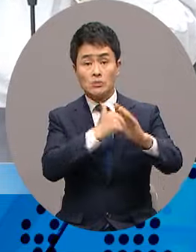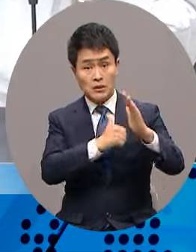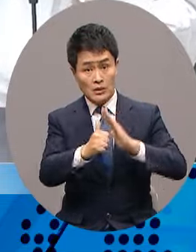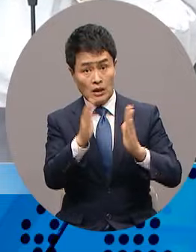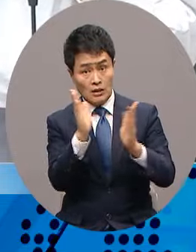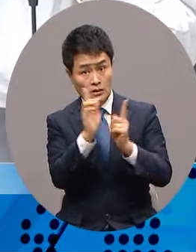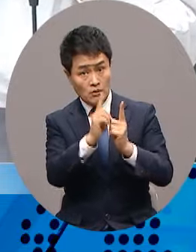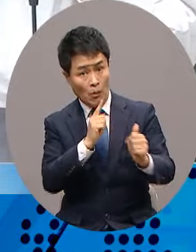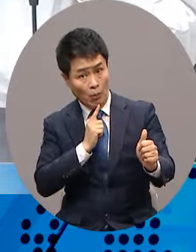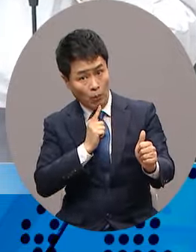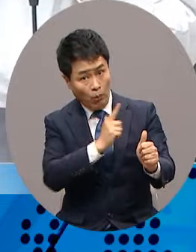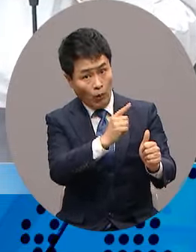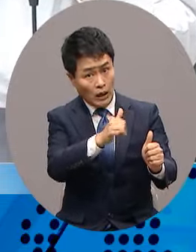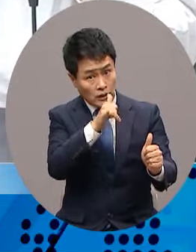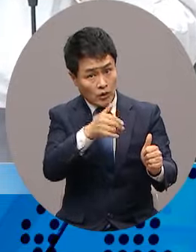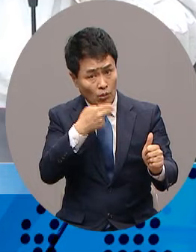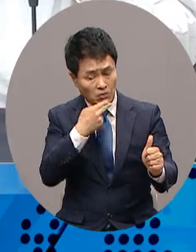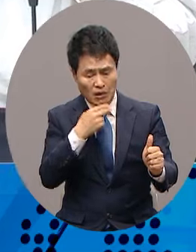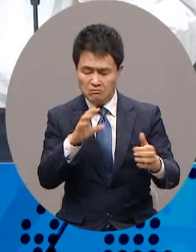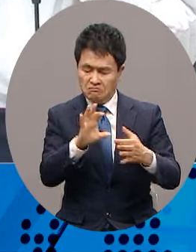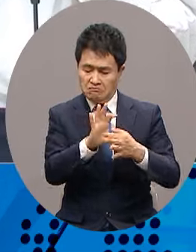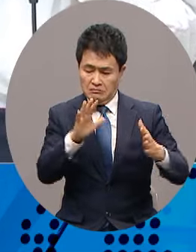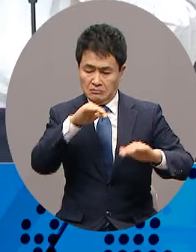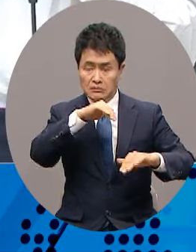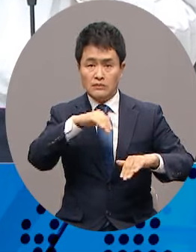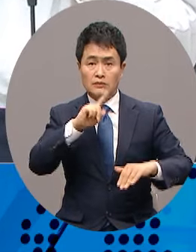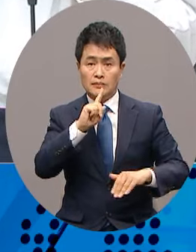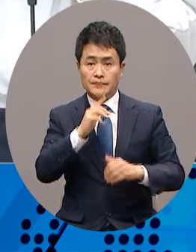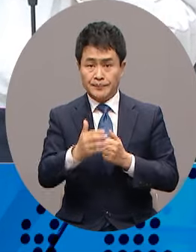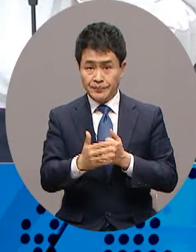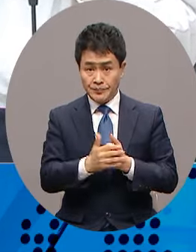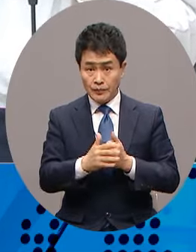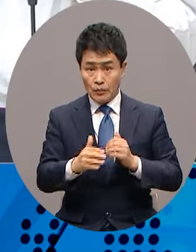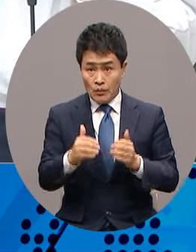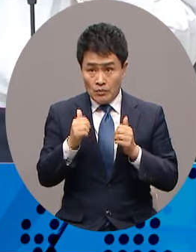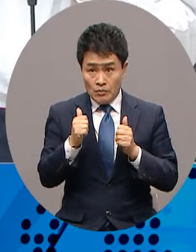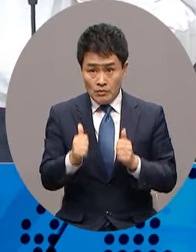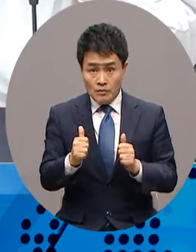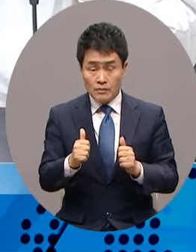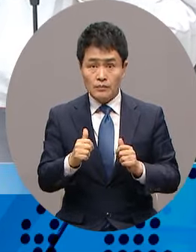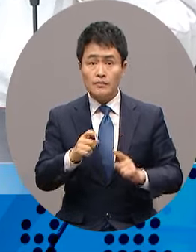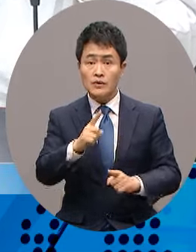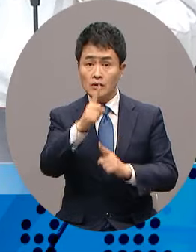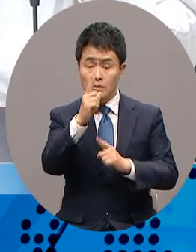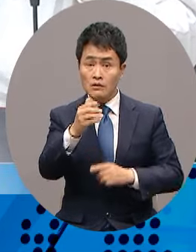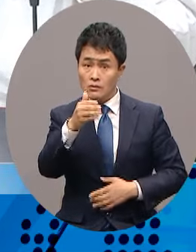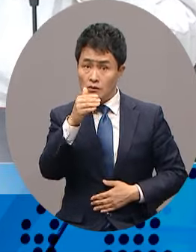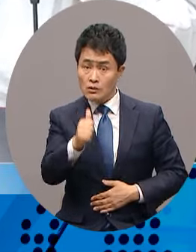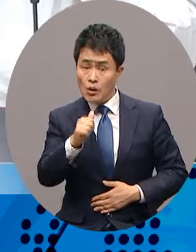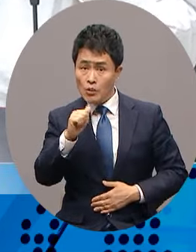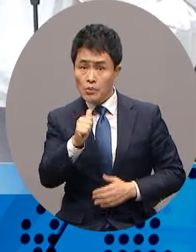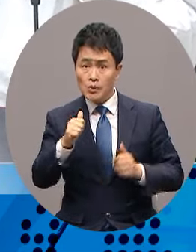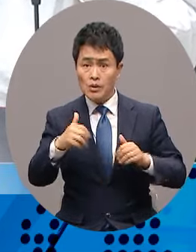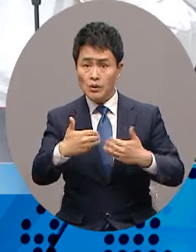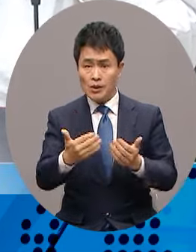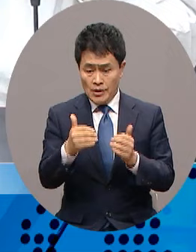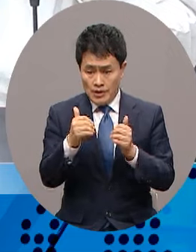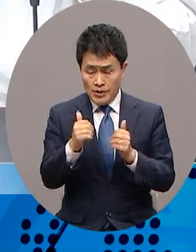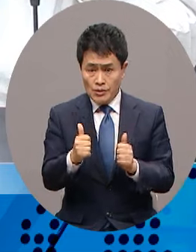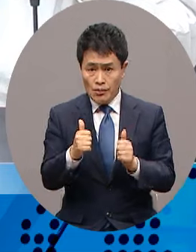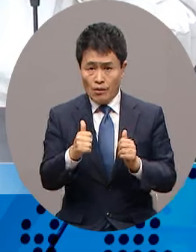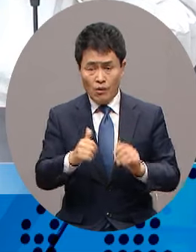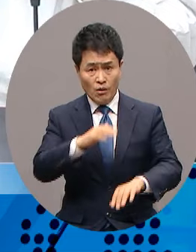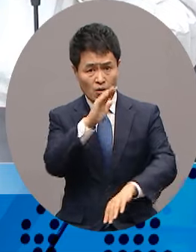여부는이 사건과 무관하다며 선을 그었습니다 오늘 판결에 대해 이전부지 사측 변호사는 재판부가